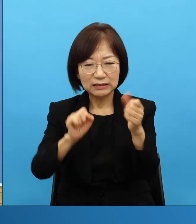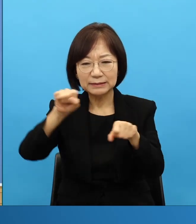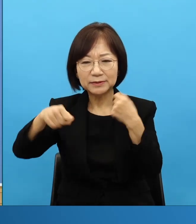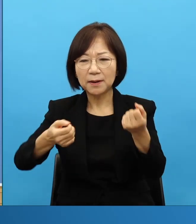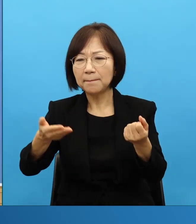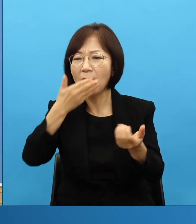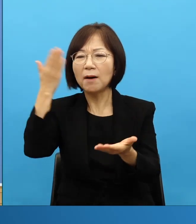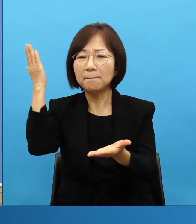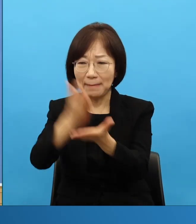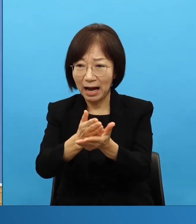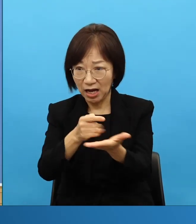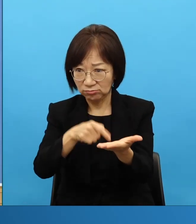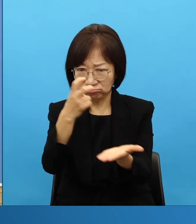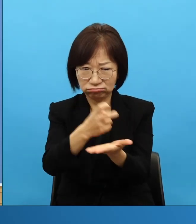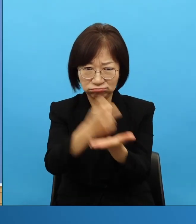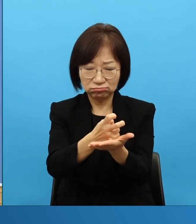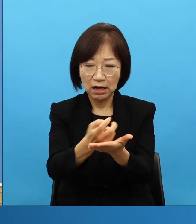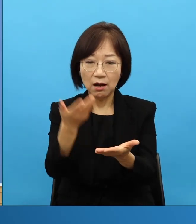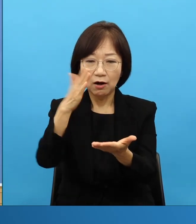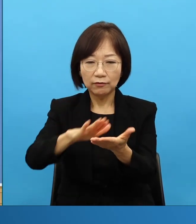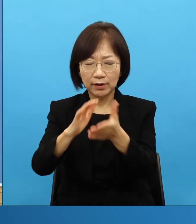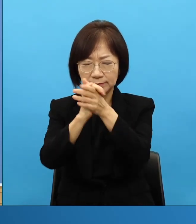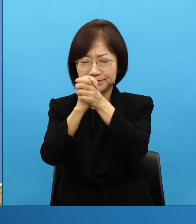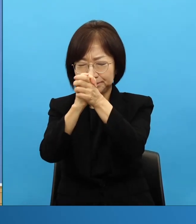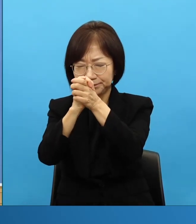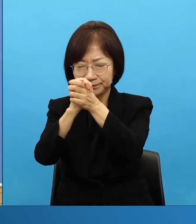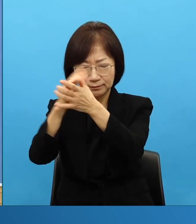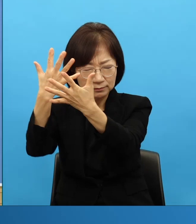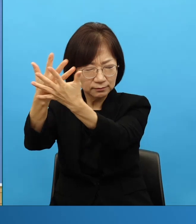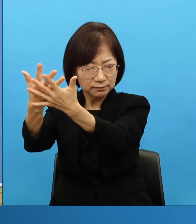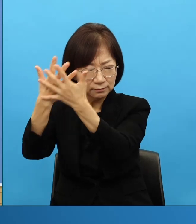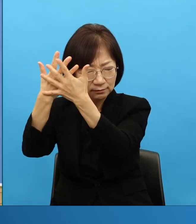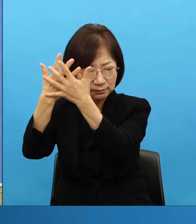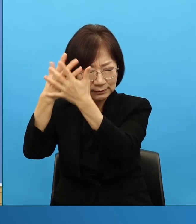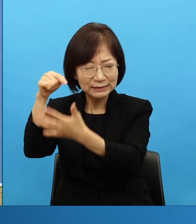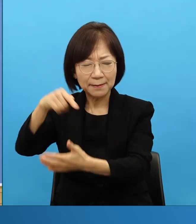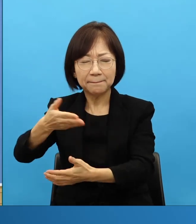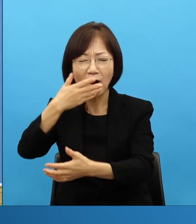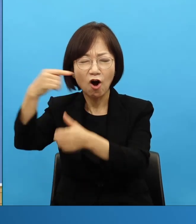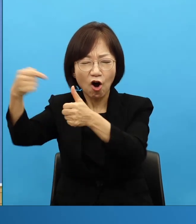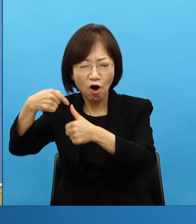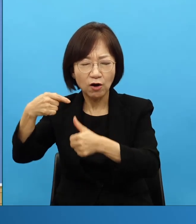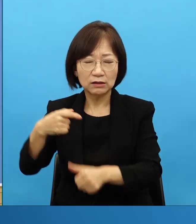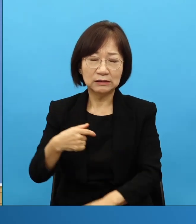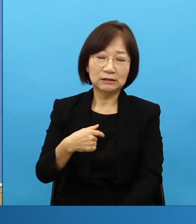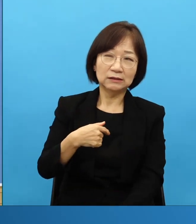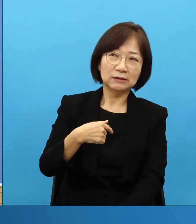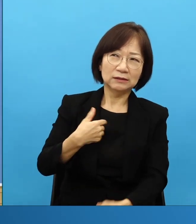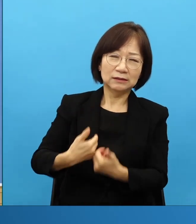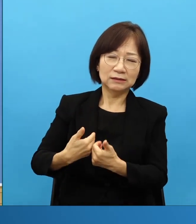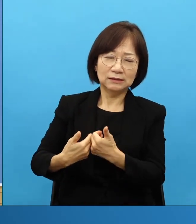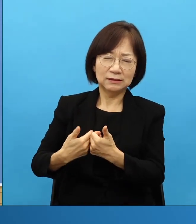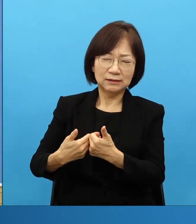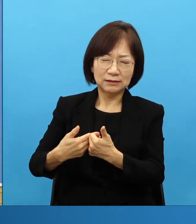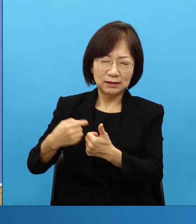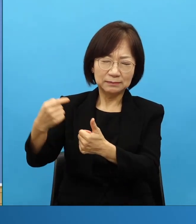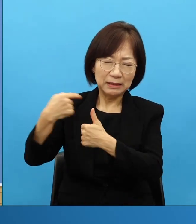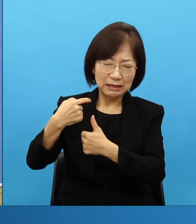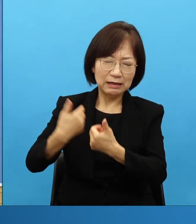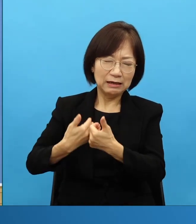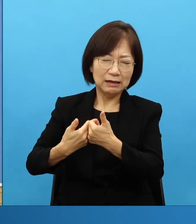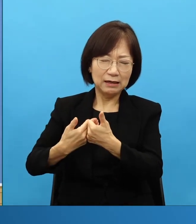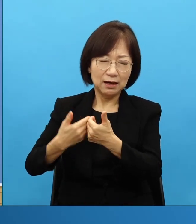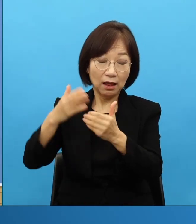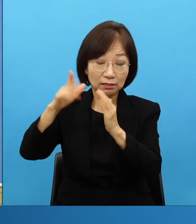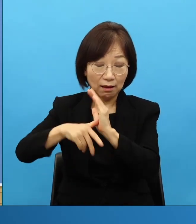it said that back then the Jews they did not eat food that was 그러고 unclean. 있으니까 고넬료 집에서 초청을 한 겁니다. And then we see